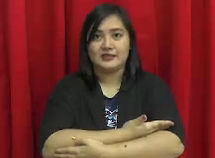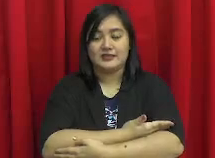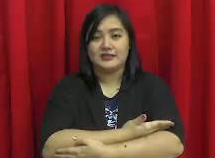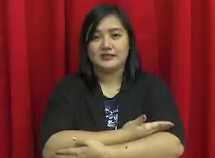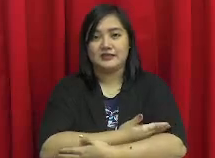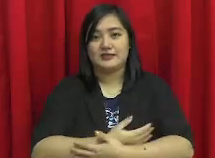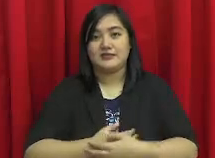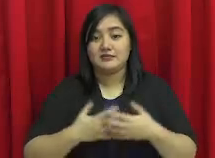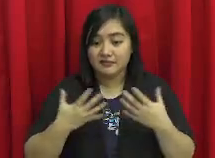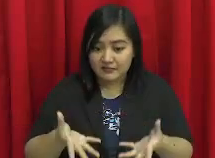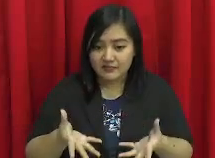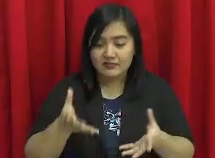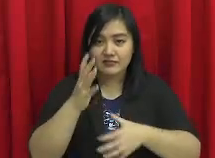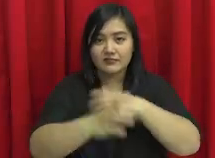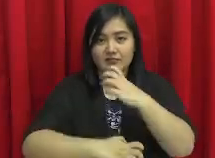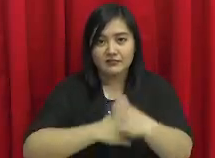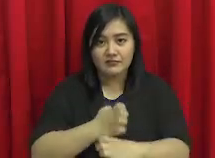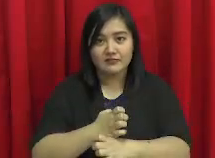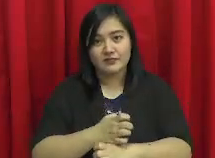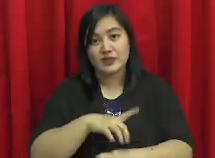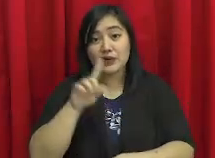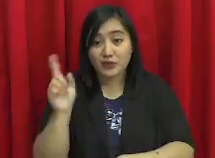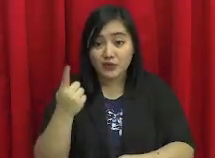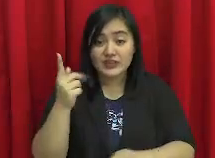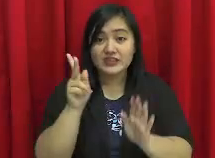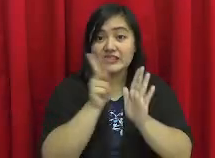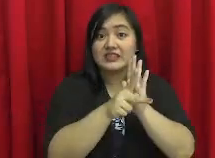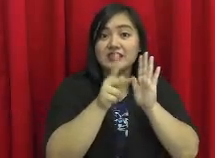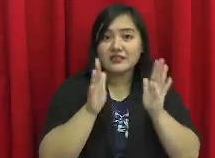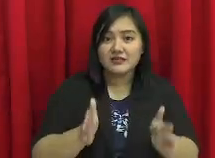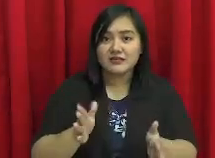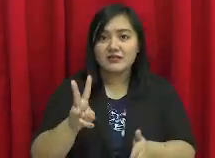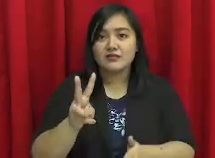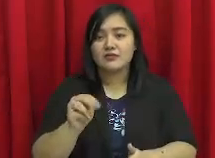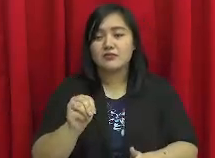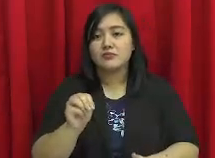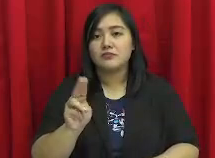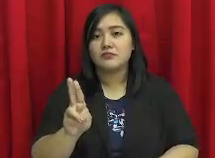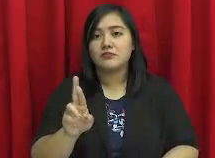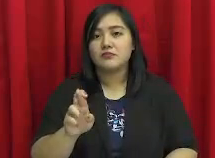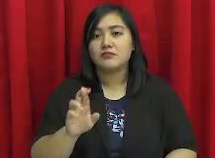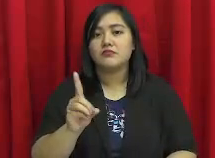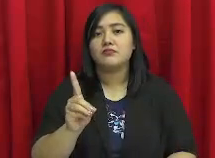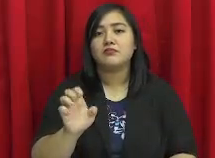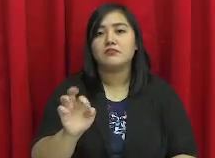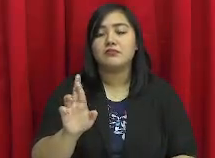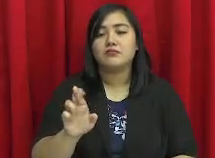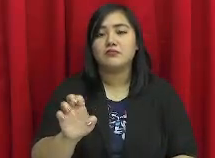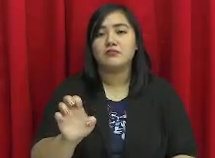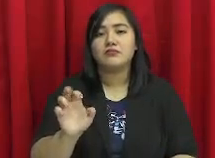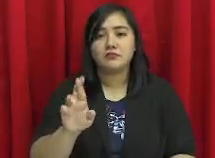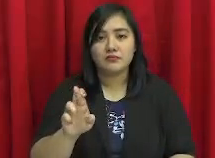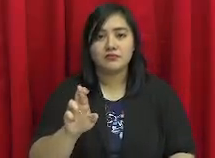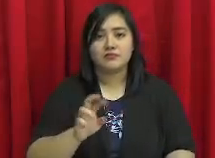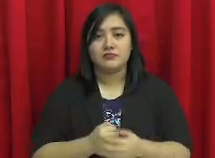earth. You see? Siya ang pinakaunang anak sa mundo. Yeah. Si